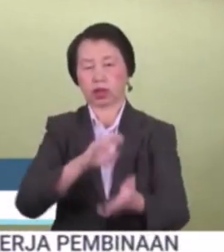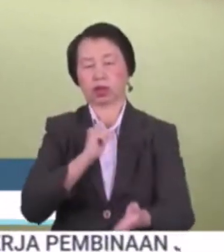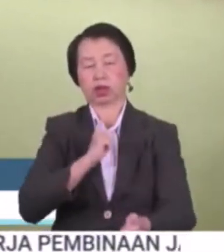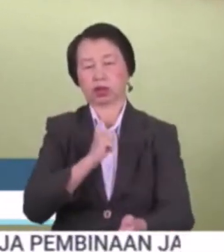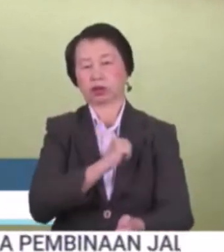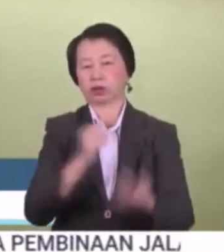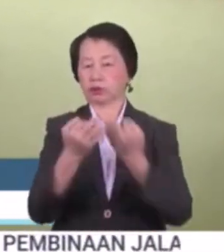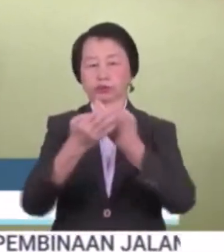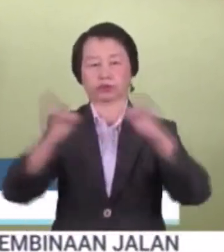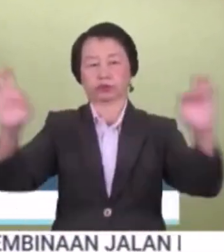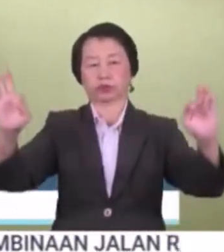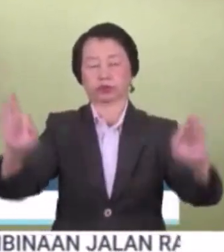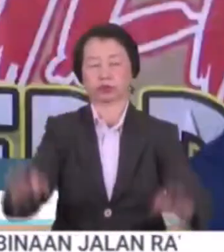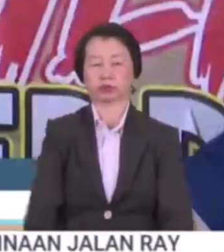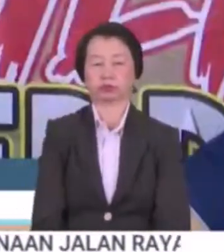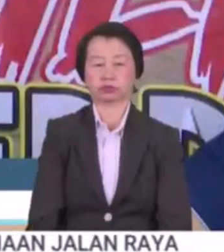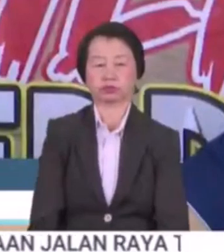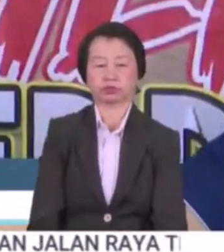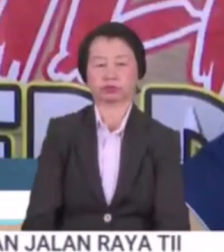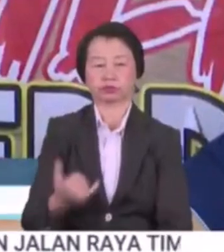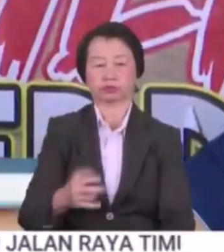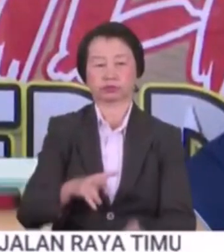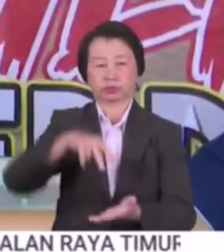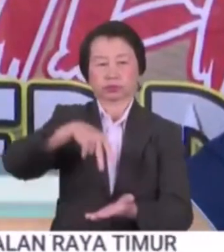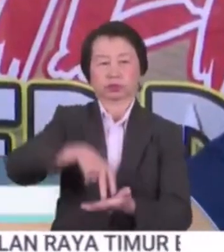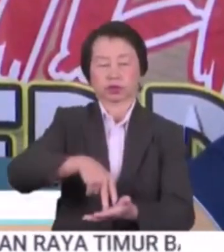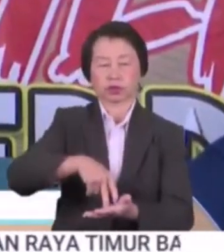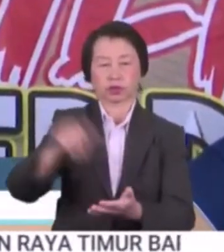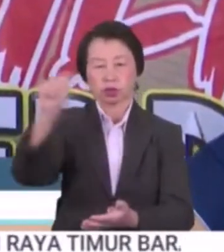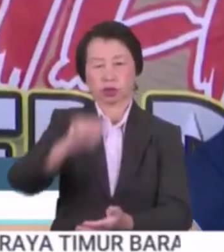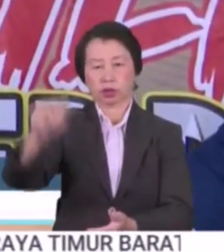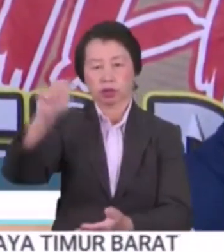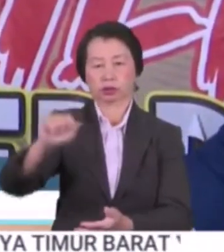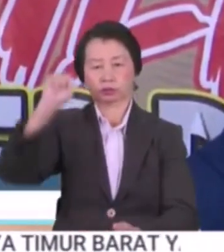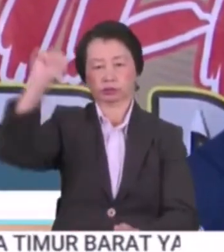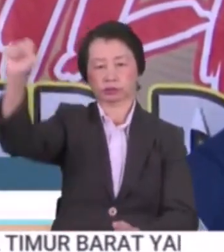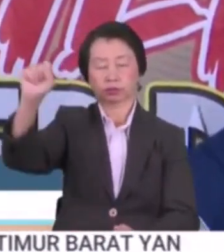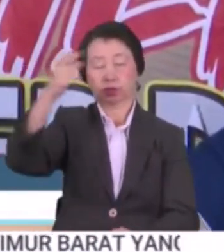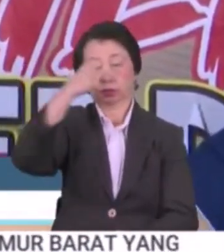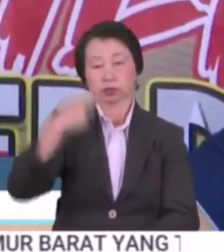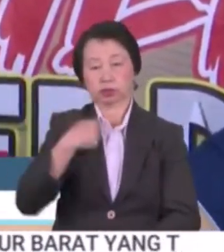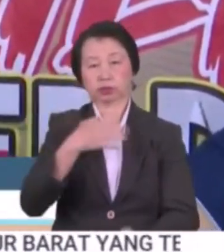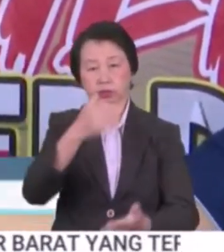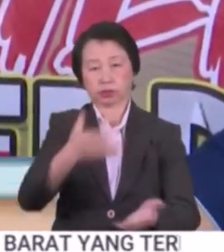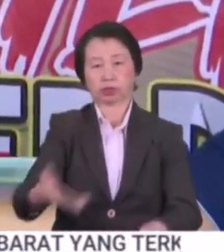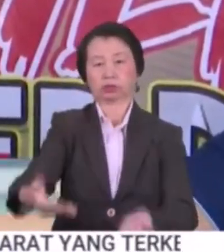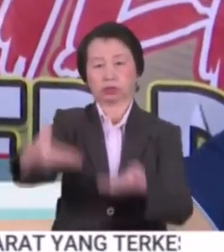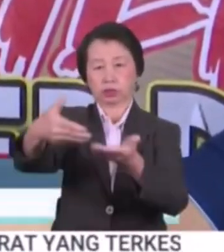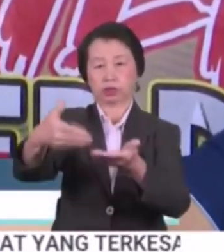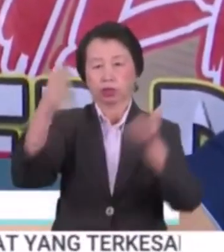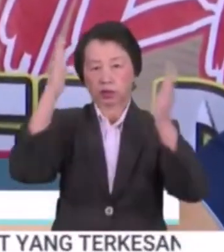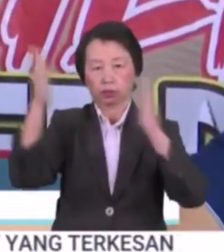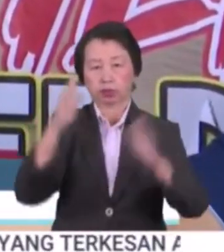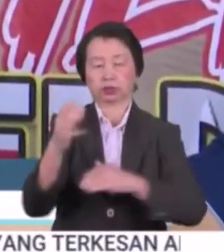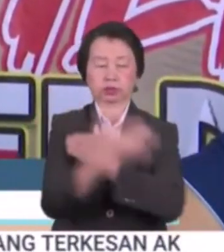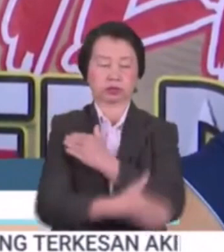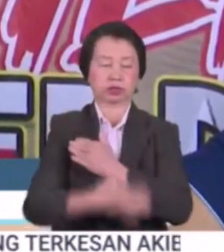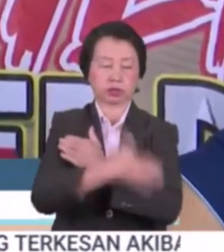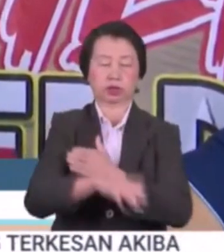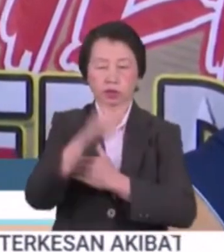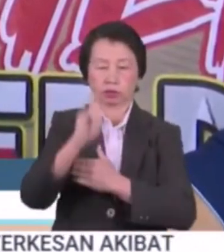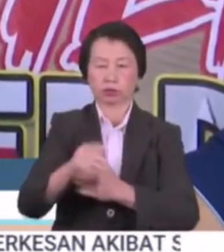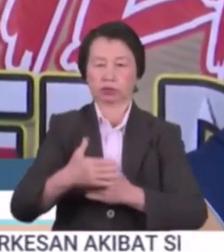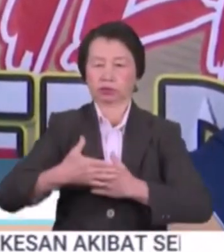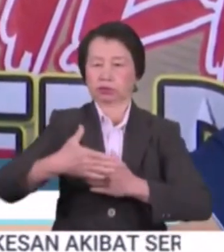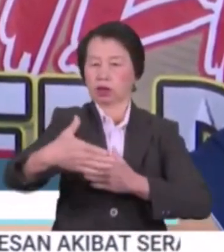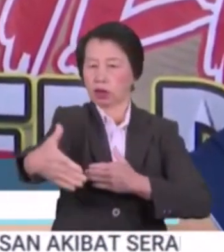ini kita dengan tema STEM at Merdeka. Jadi kita laksanakan program STEM at Merdeka ini kerana kita nak perkenalkan Malaysia ini sebagai sebuah negara yang perlu menuju